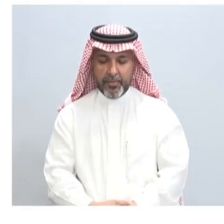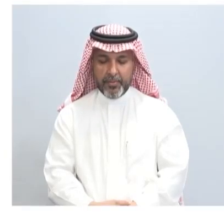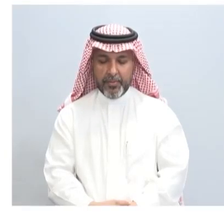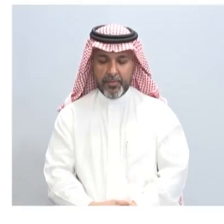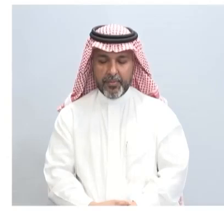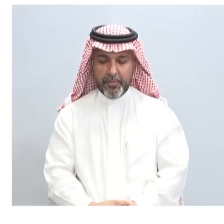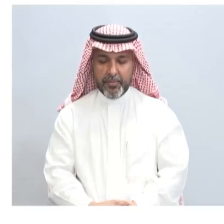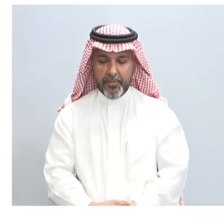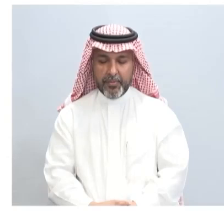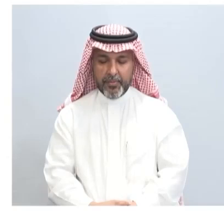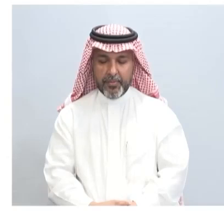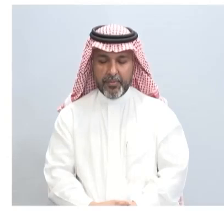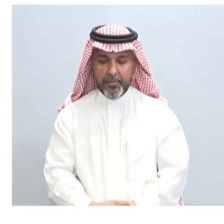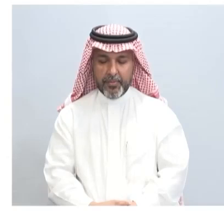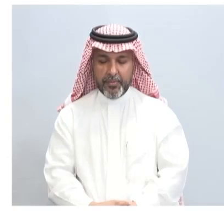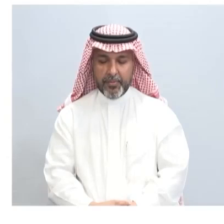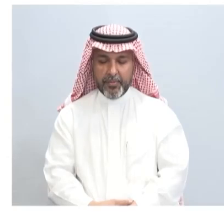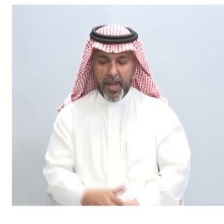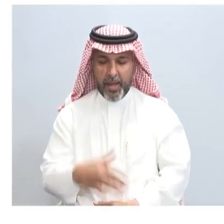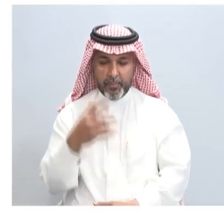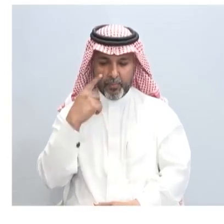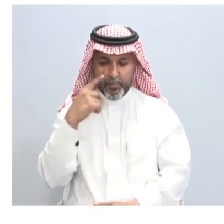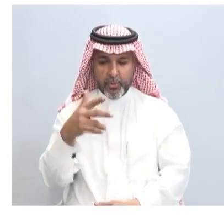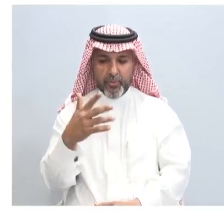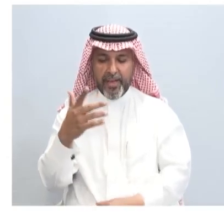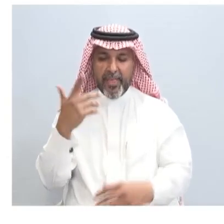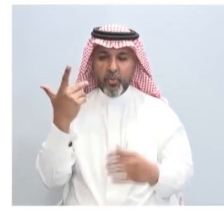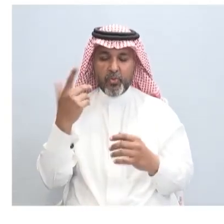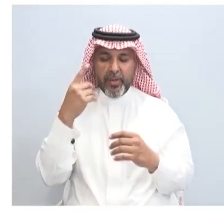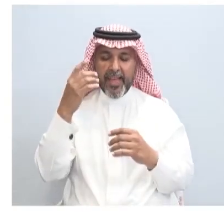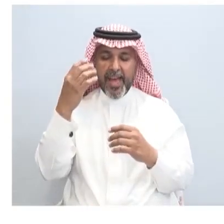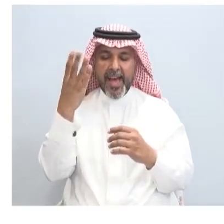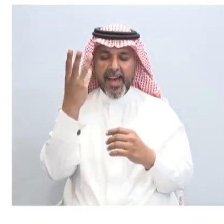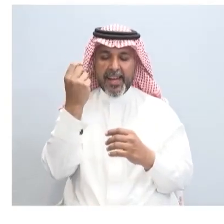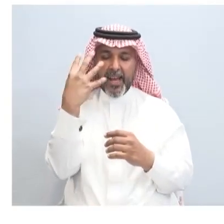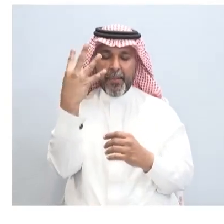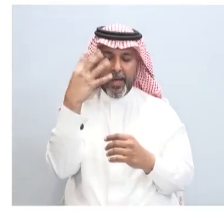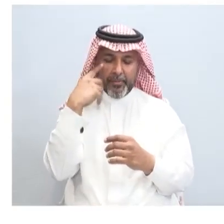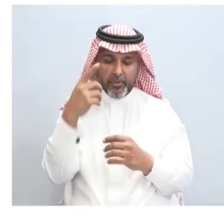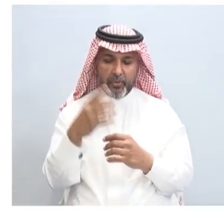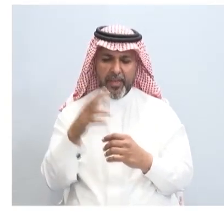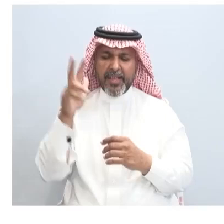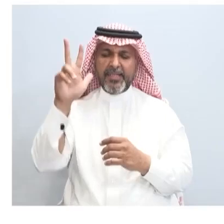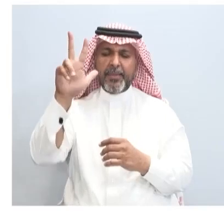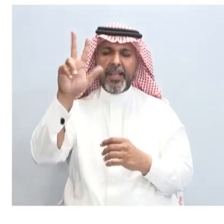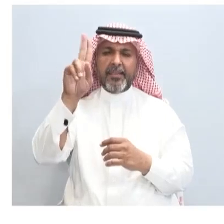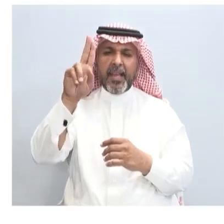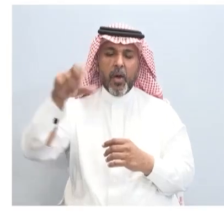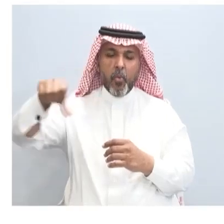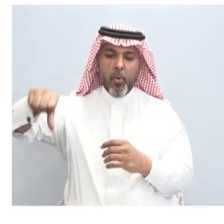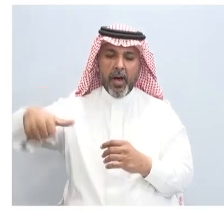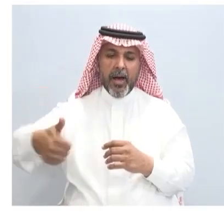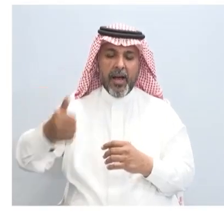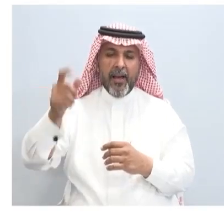التوافيق في الفقره الرابعه نتكلم عن الاحتمال باستخدام التوافيق فالتوافق دائما نستخدمه في